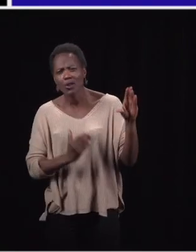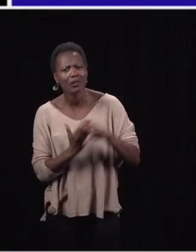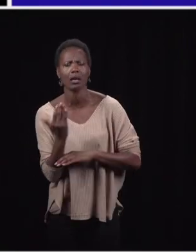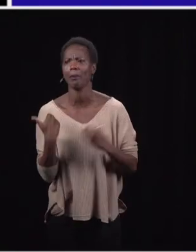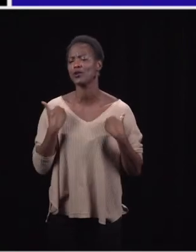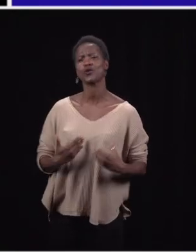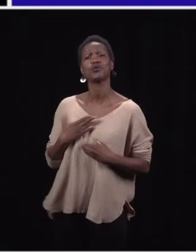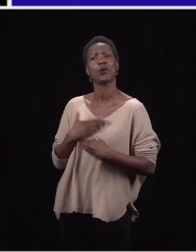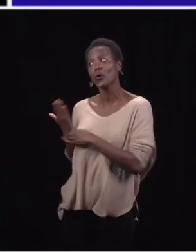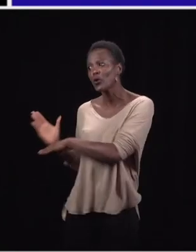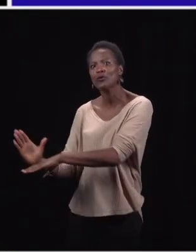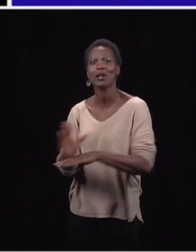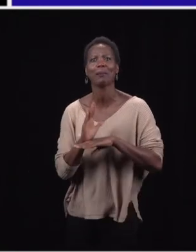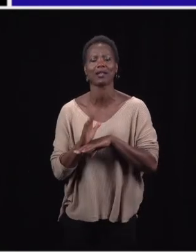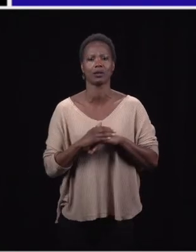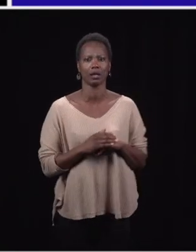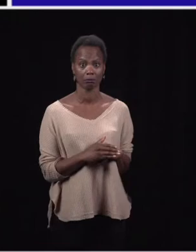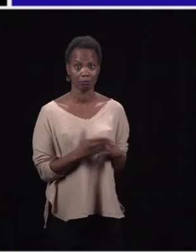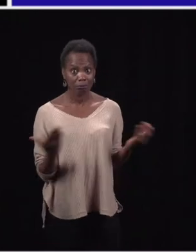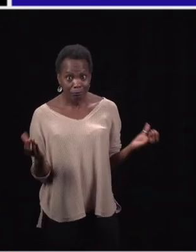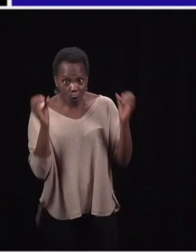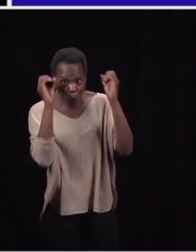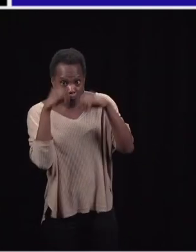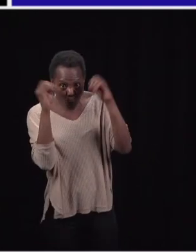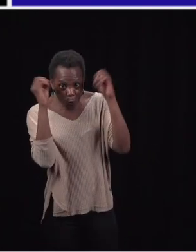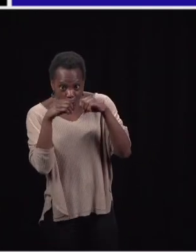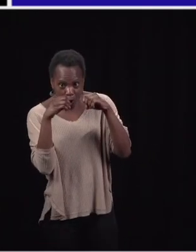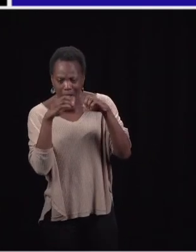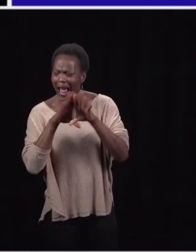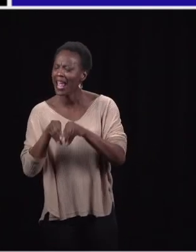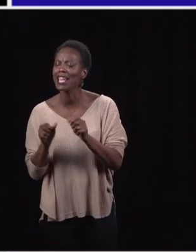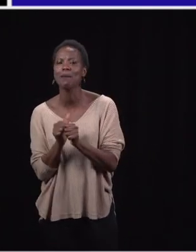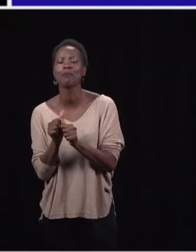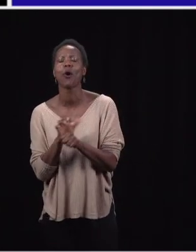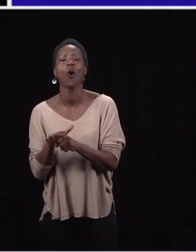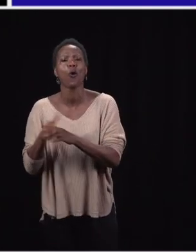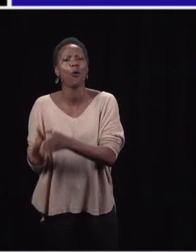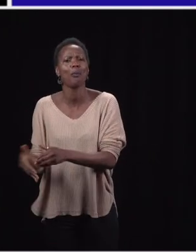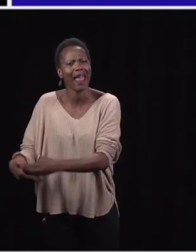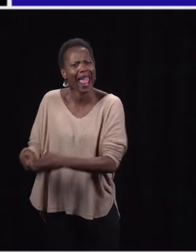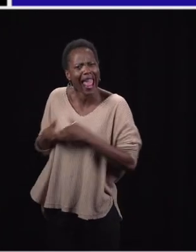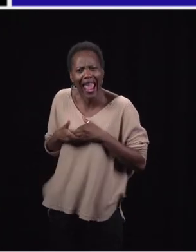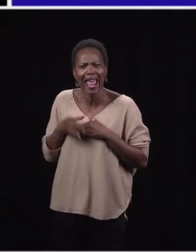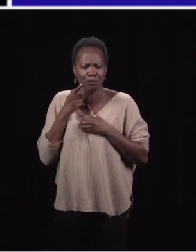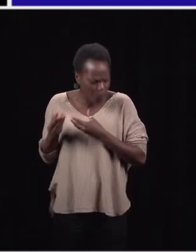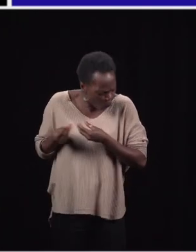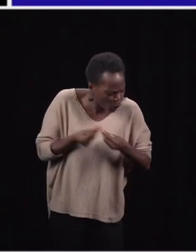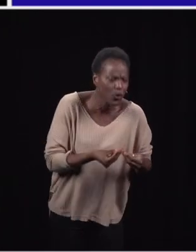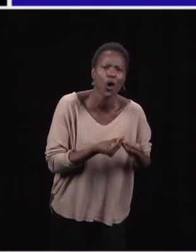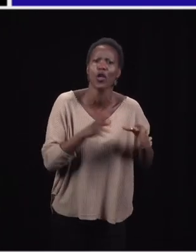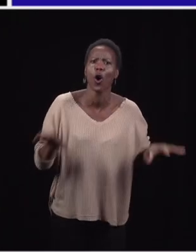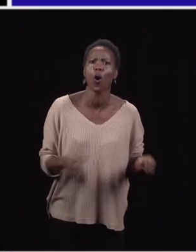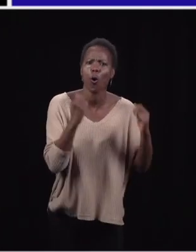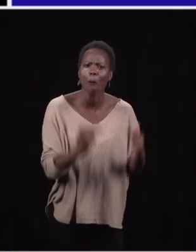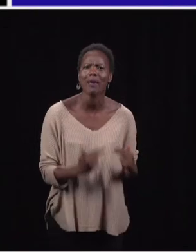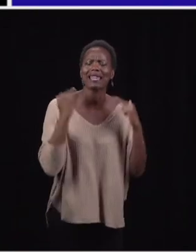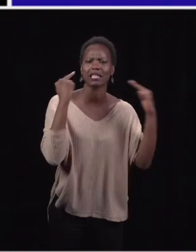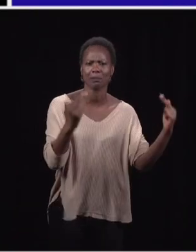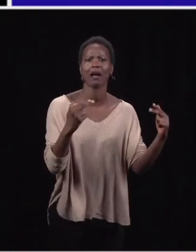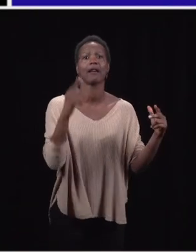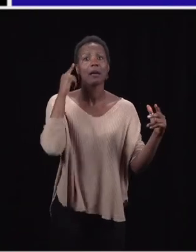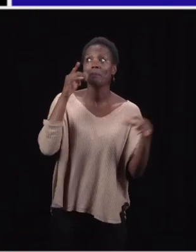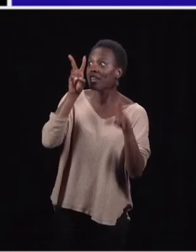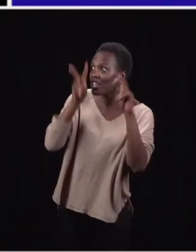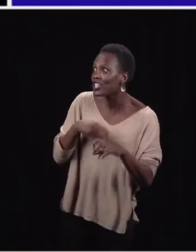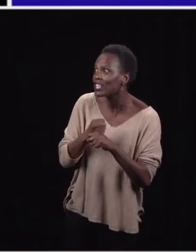de vous les faire découvrir tous les coachs Google a tenu numérique sont mobilisés pour vous apporter les compétences numériques pour votre recherche d'emploi ou votre reconversion